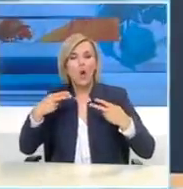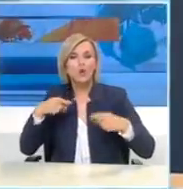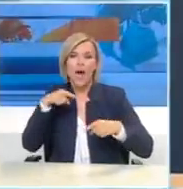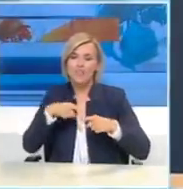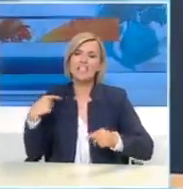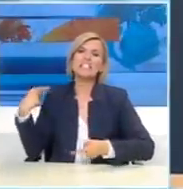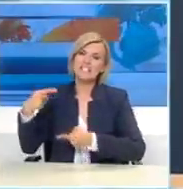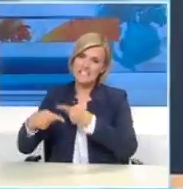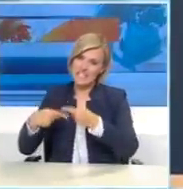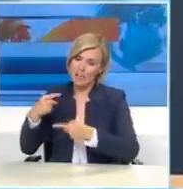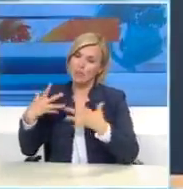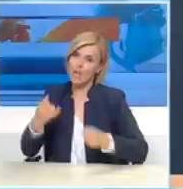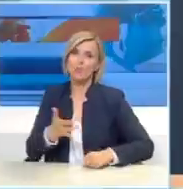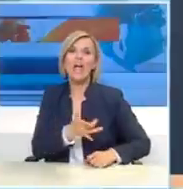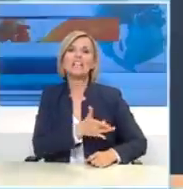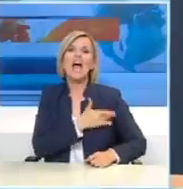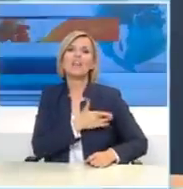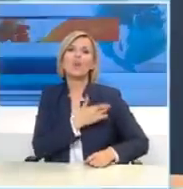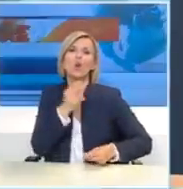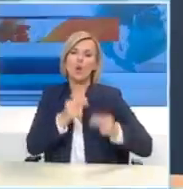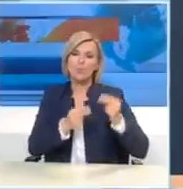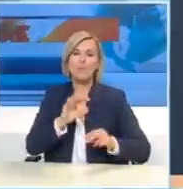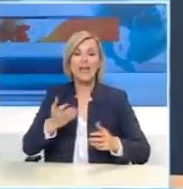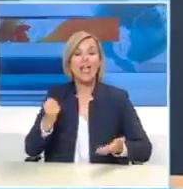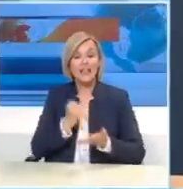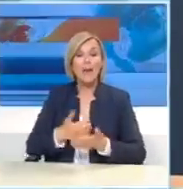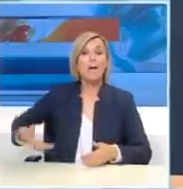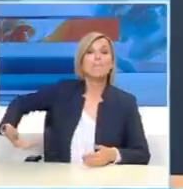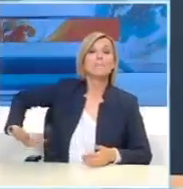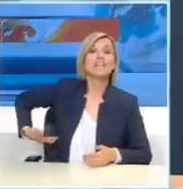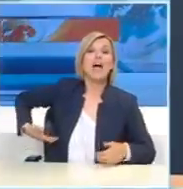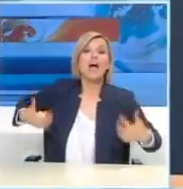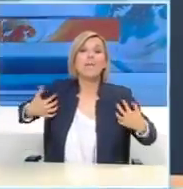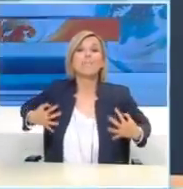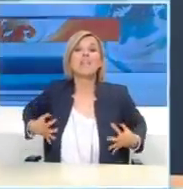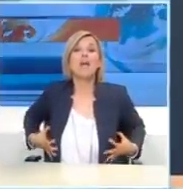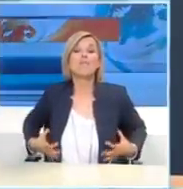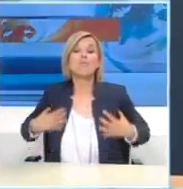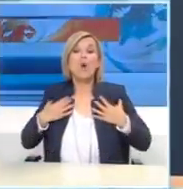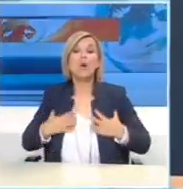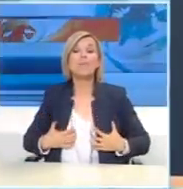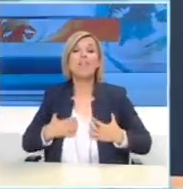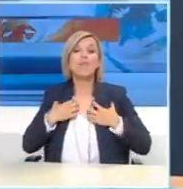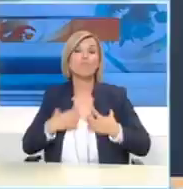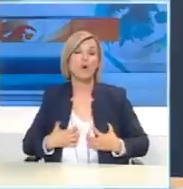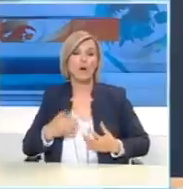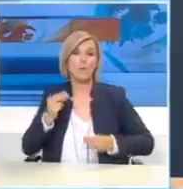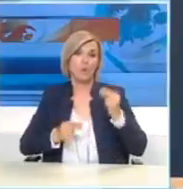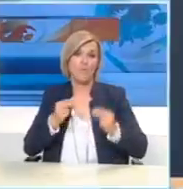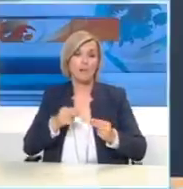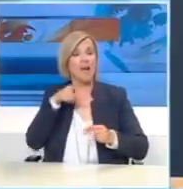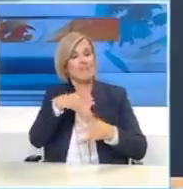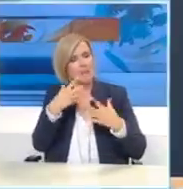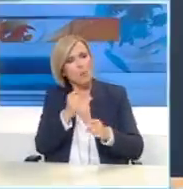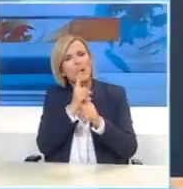πνευμονολογικά προβλήματα, ιδιαίτερα οι πνευμονοπαθείς, και φαίνεται ότι οι πνευμονοπαθείς είναι μια από τις κύριες ομάδες κινδύνου από αυτό τον ιό. Αυτοί θα συνεχίσουν να χρησιμοποιούν όπως